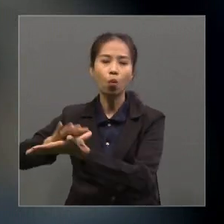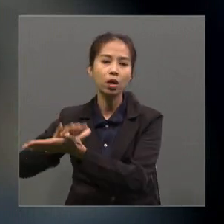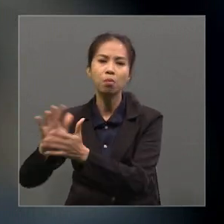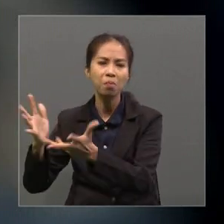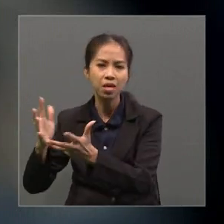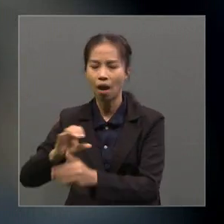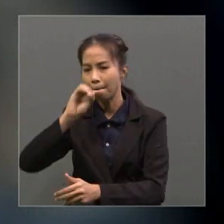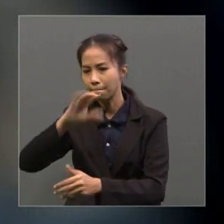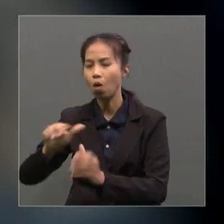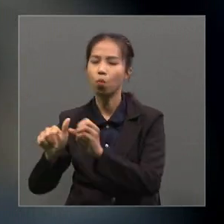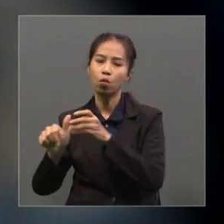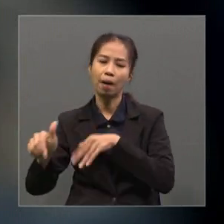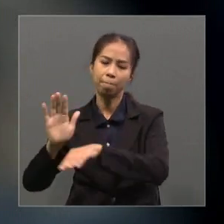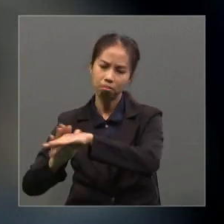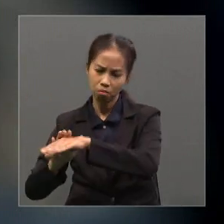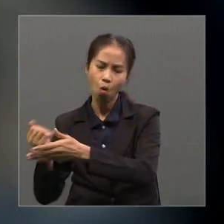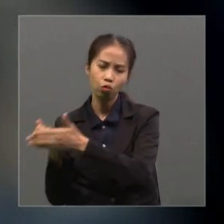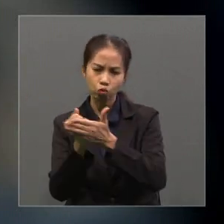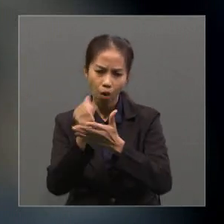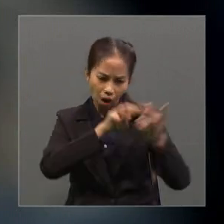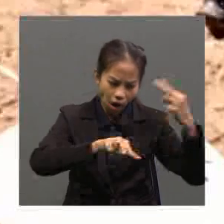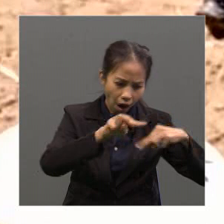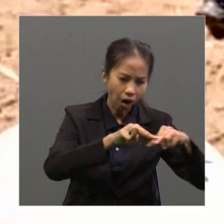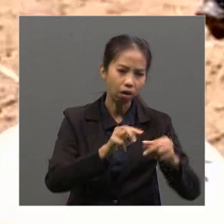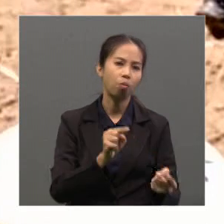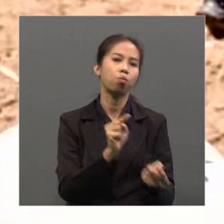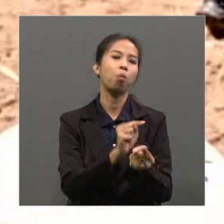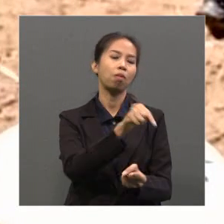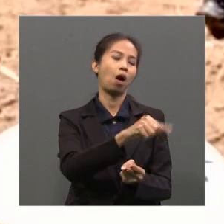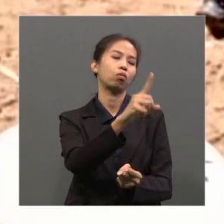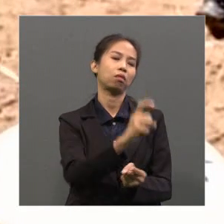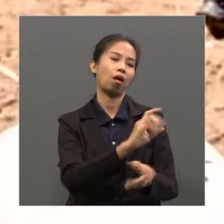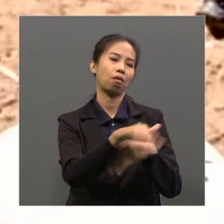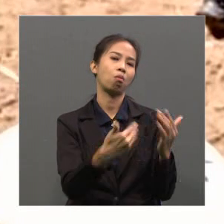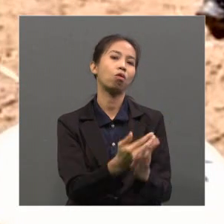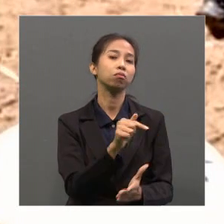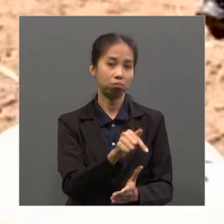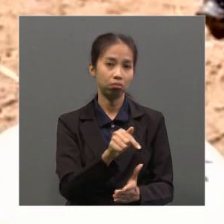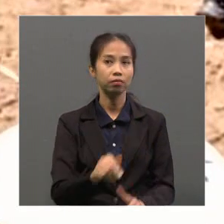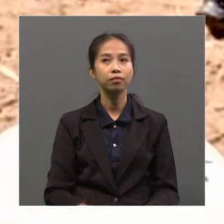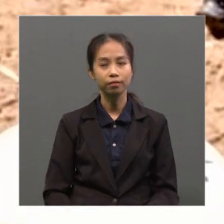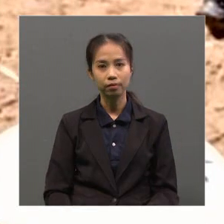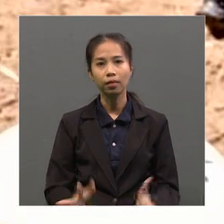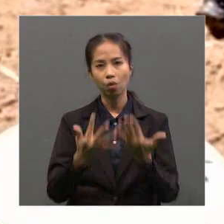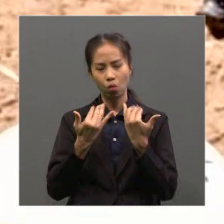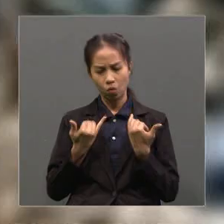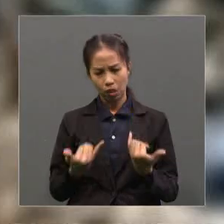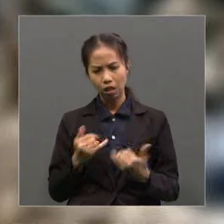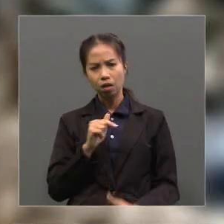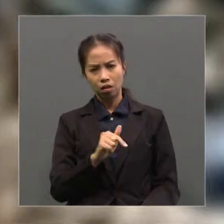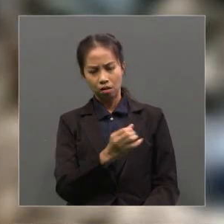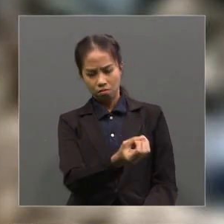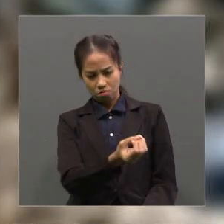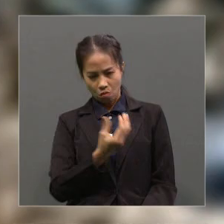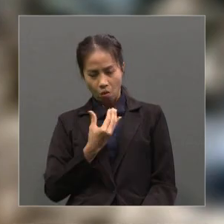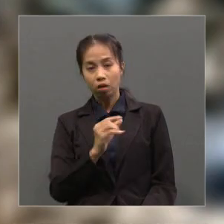ให้ออกตามหาแต่ว่าสุดท้ายก็มาพบศพในป่าลึกของหมู่บ้านดังกล่าวนี้กลับค่ะผู้สื่อข่าวของเราก็ได้